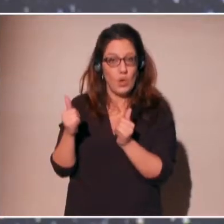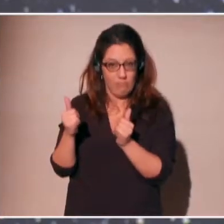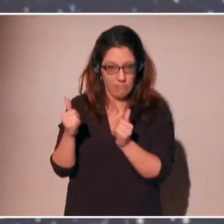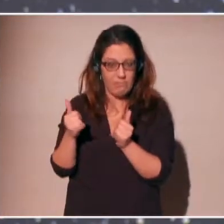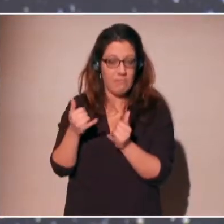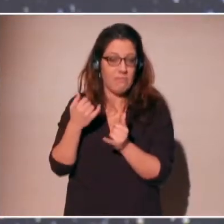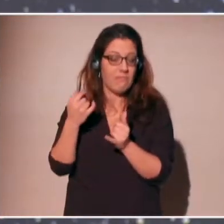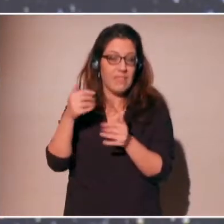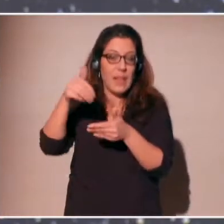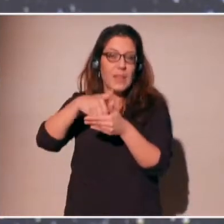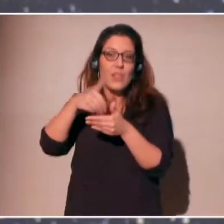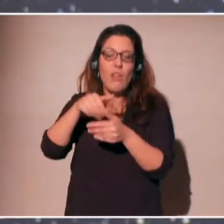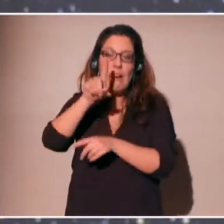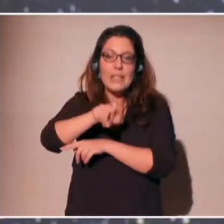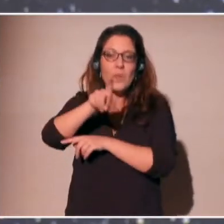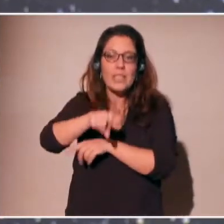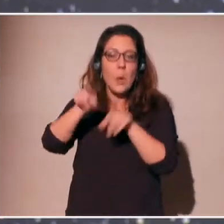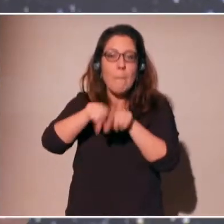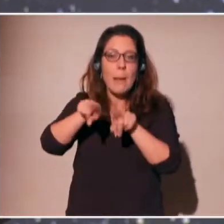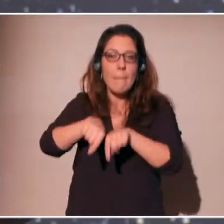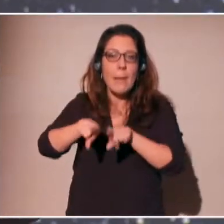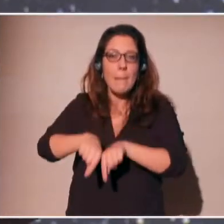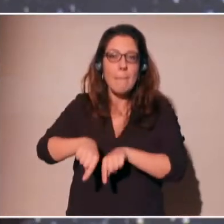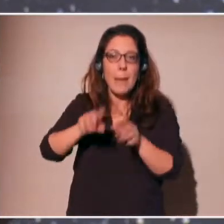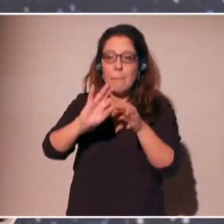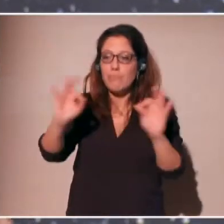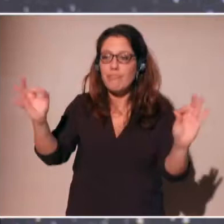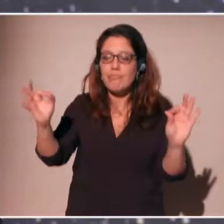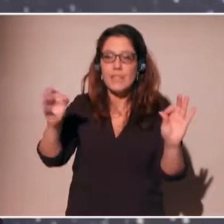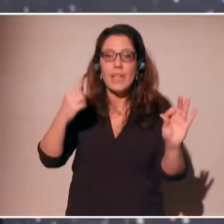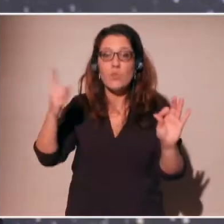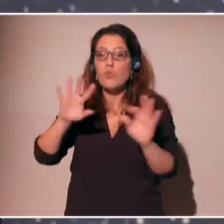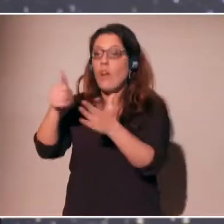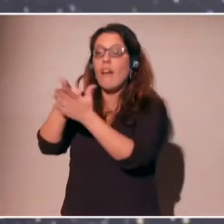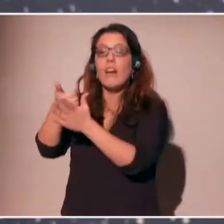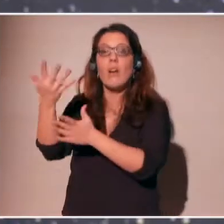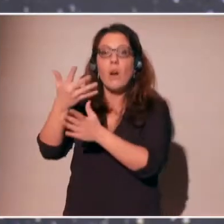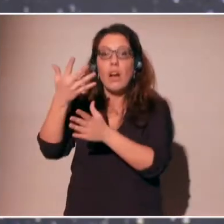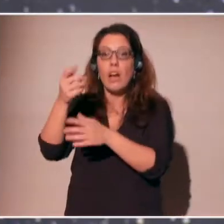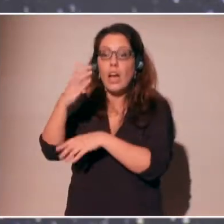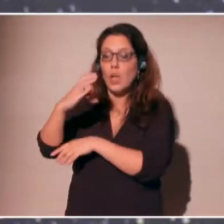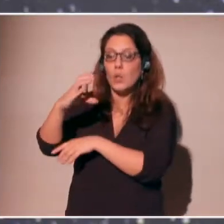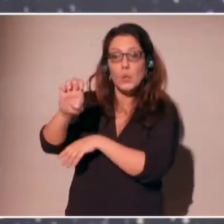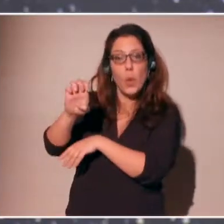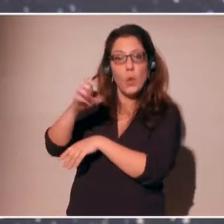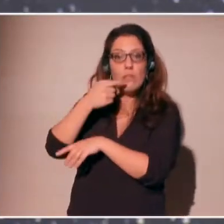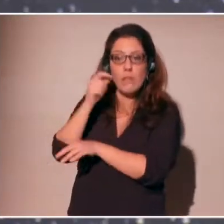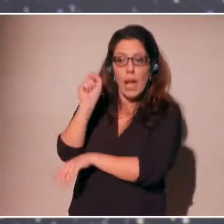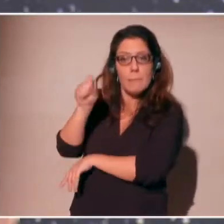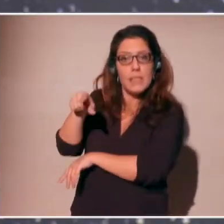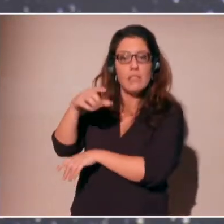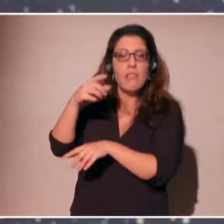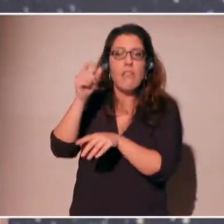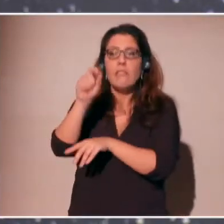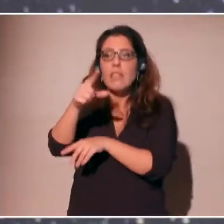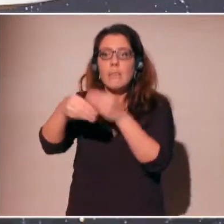questions de la même manière et ces questions se terminent toujours par cette planète, c'est-à-dire un démonstratif quelconque, cette planète,